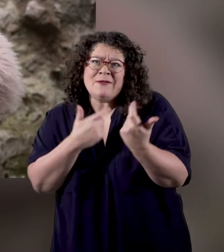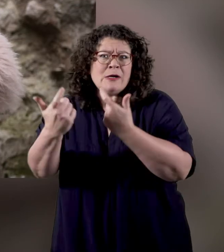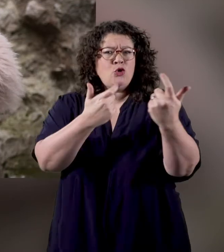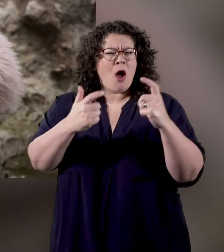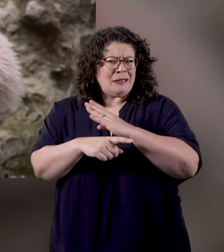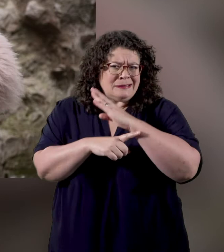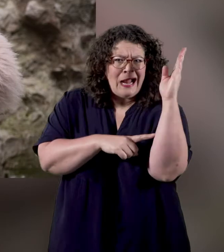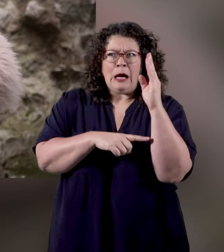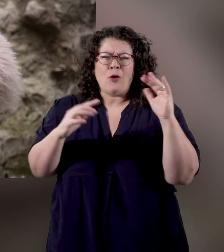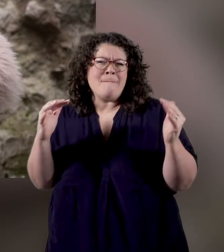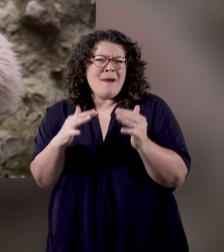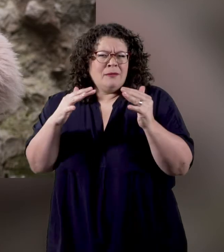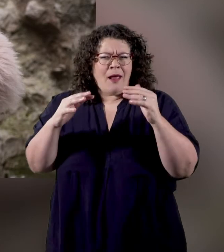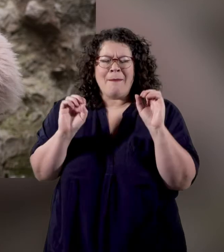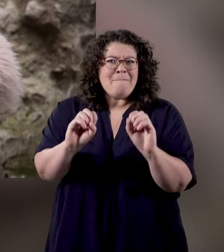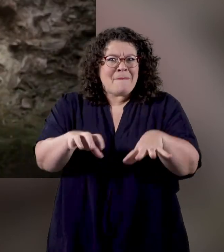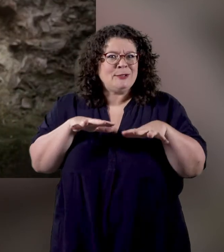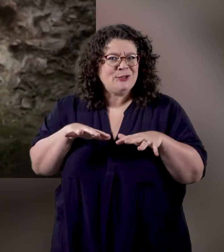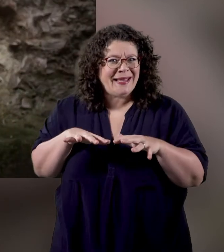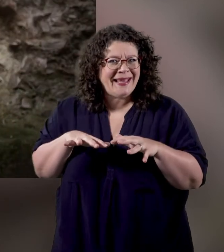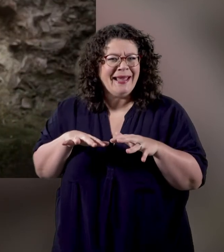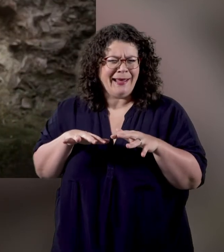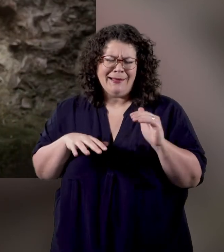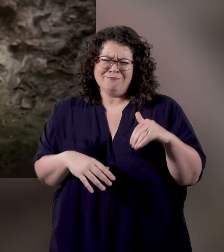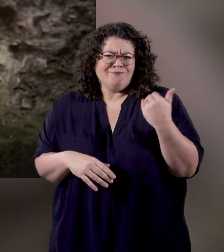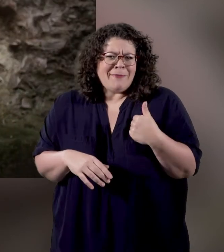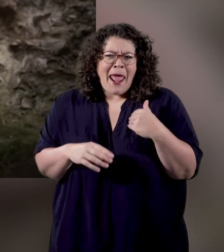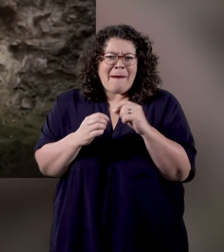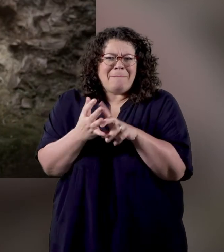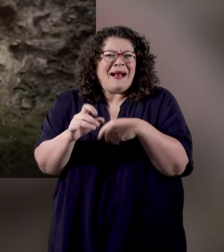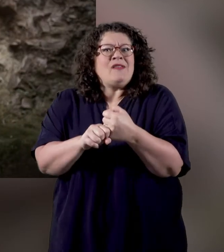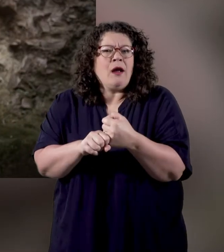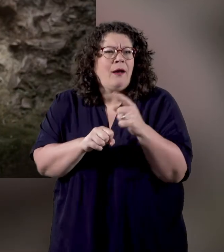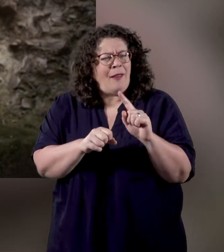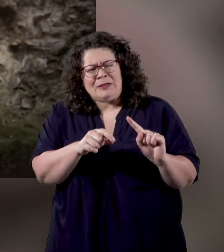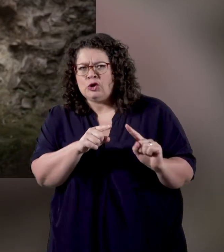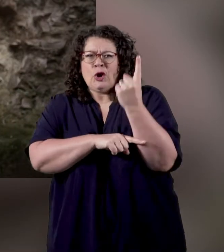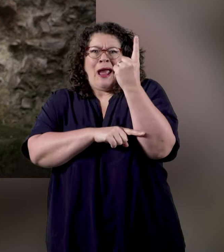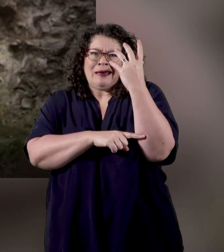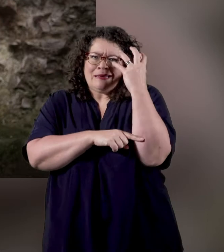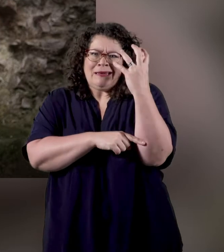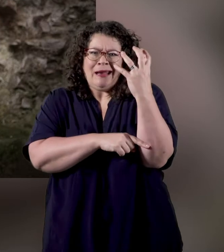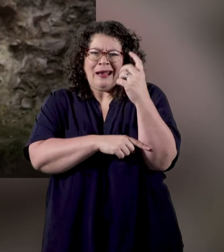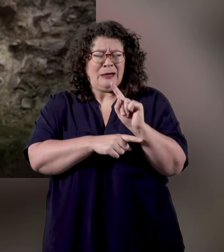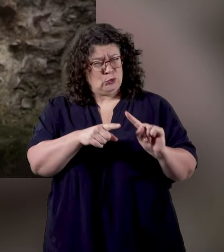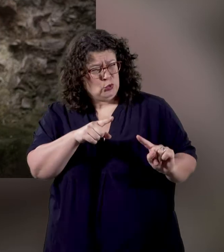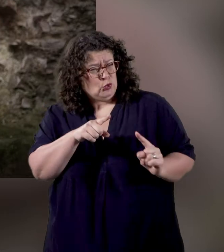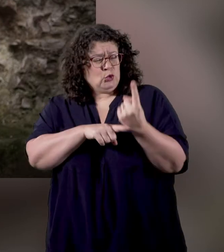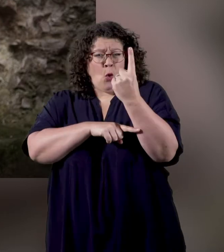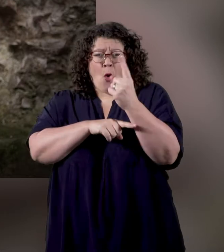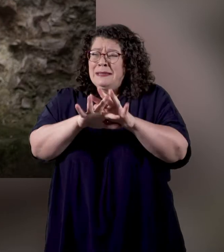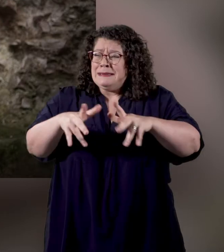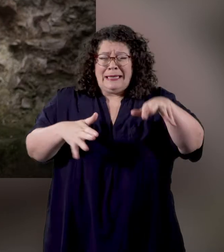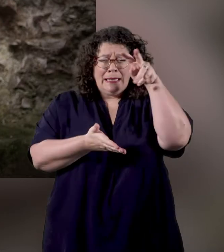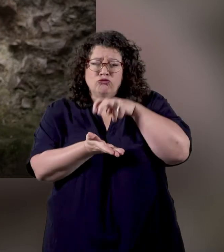Llanperygl, brwydro a hyd. Archarwyr fel Bendigeidfran a Cawr oedd yn gallu cerdded